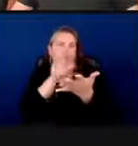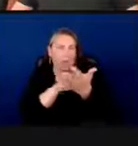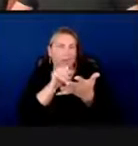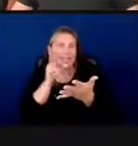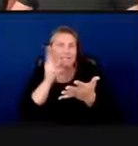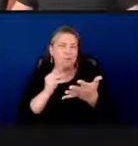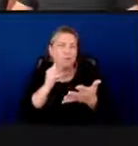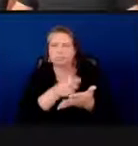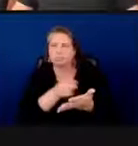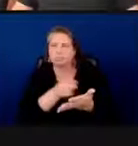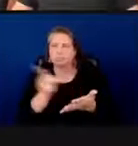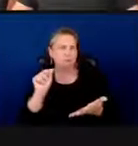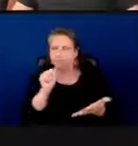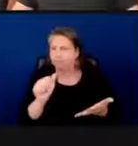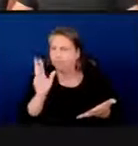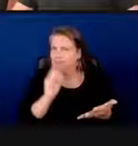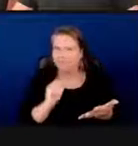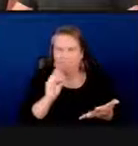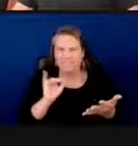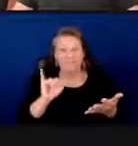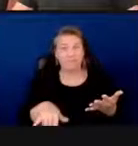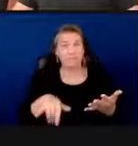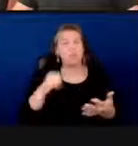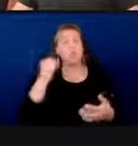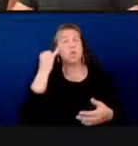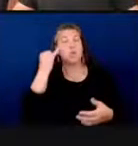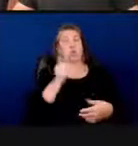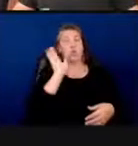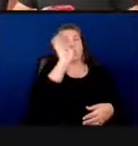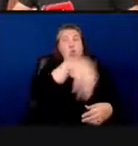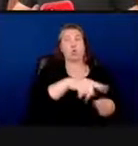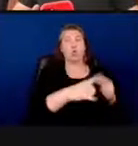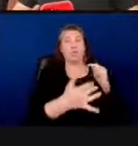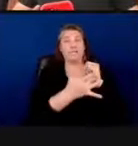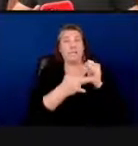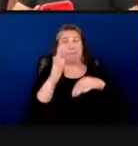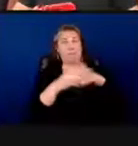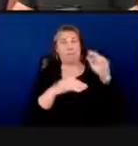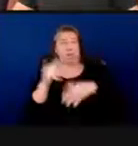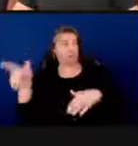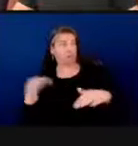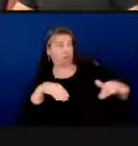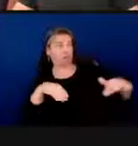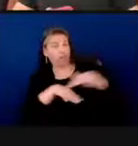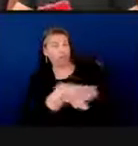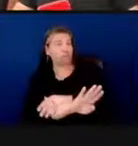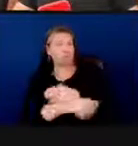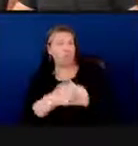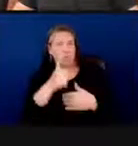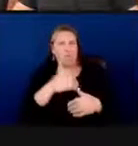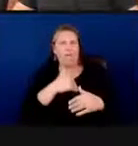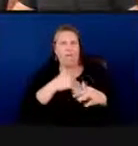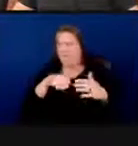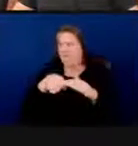الخبرات الفعلية التي يكتسبها الطلاب، ولكن